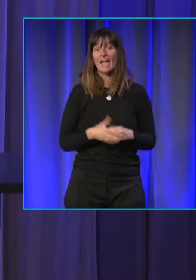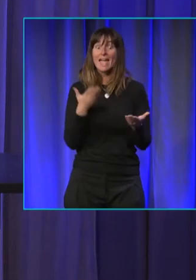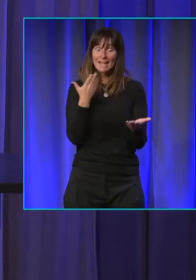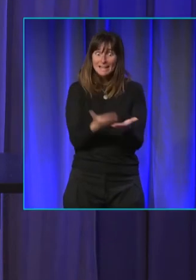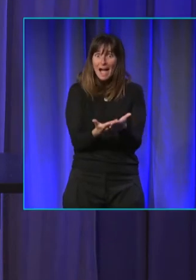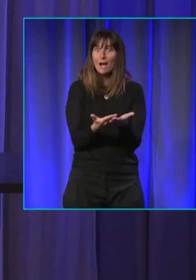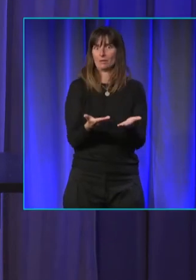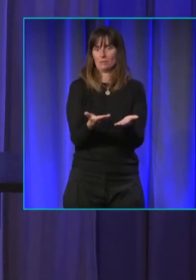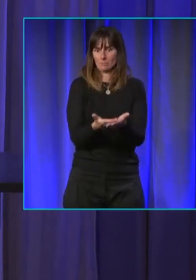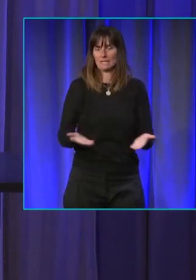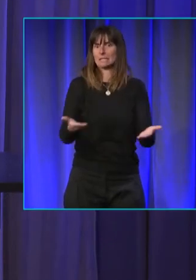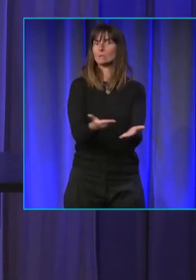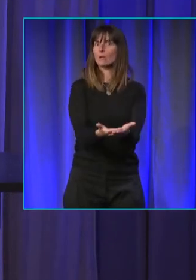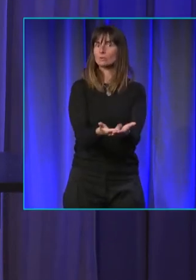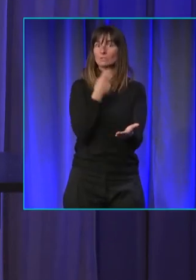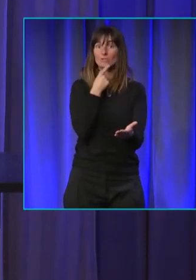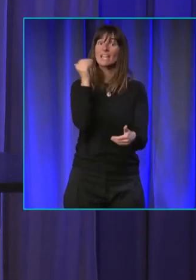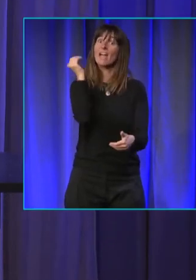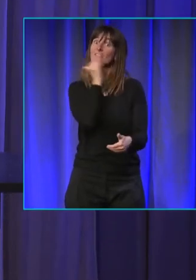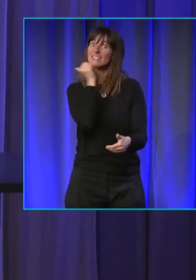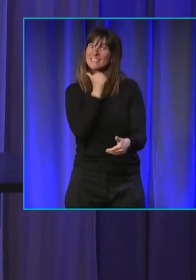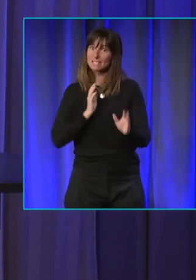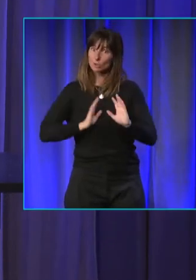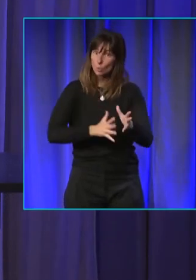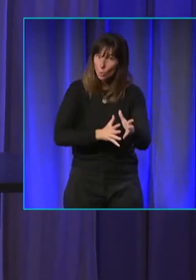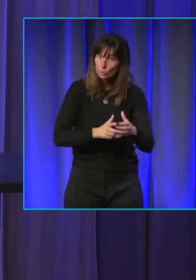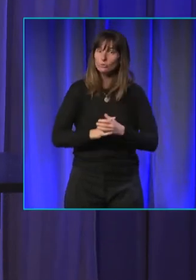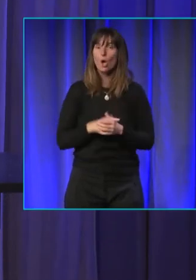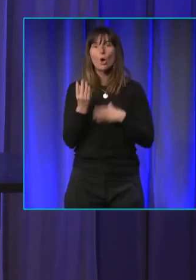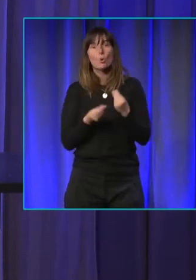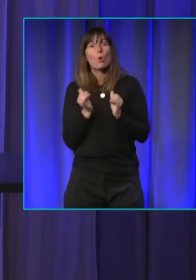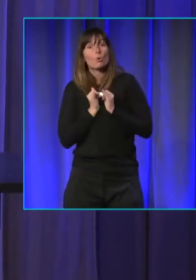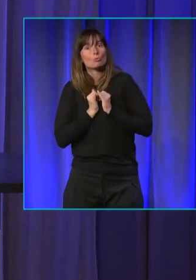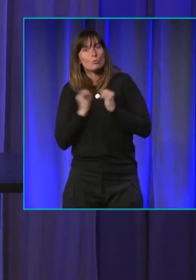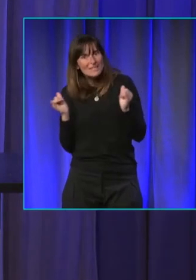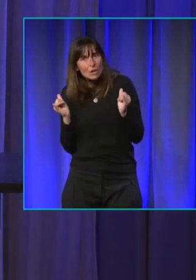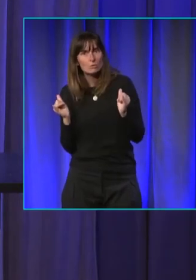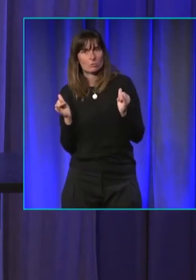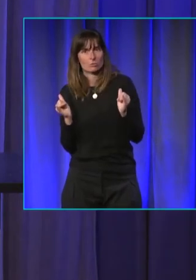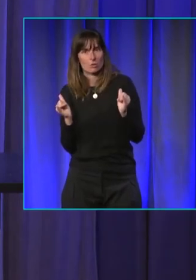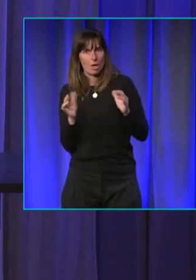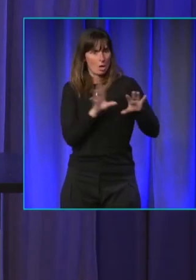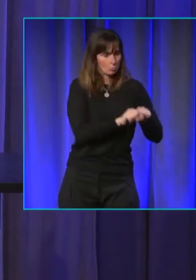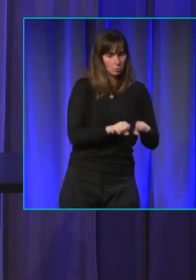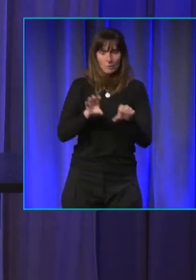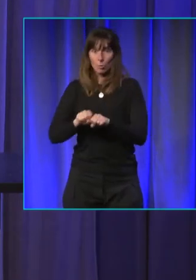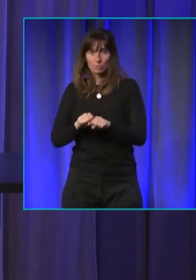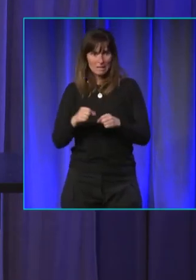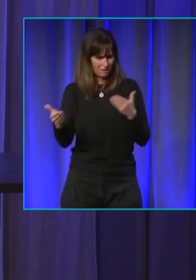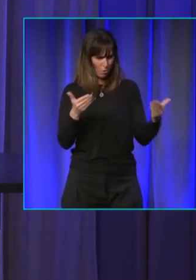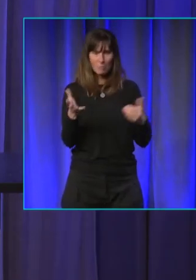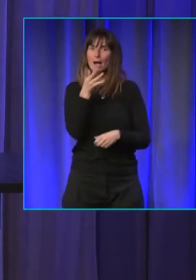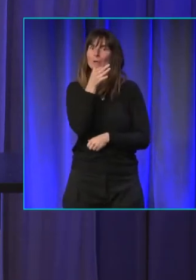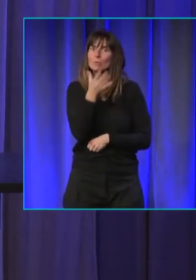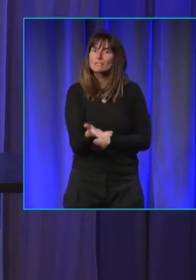conditions-là, à même vitesse de course, ou à même puissance produite, hein, en absolu, on ne peut pas comparer les deux populations. Alors que là, sur des